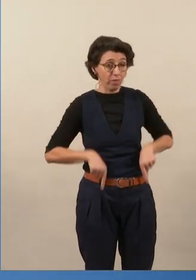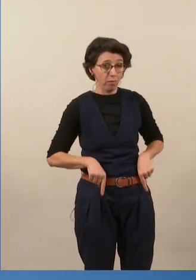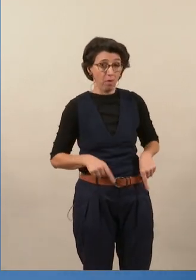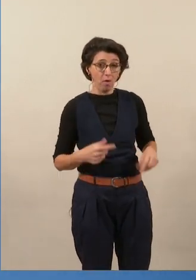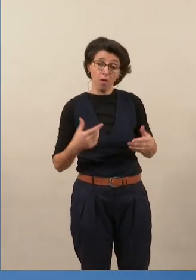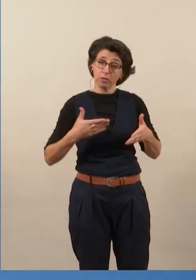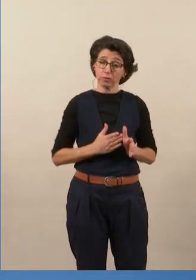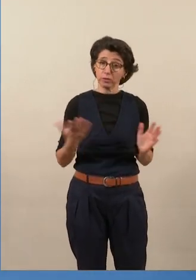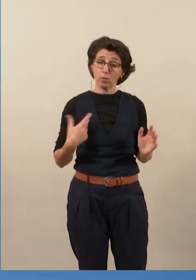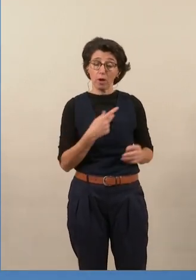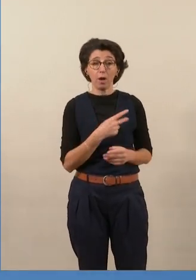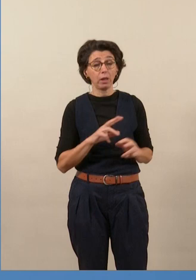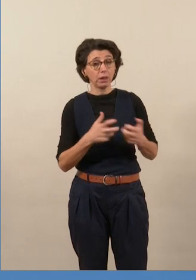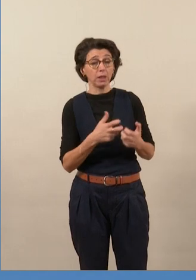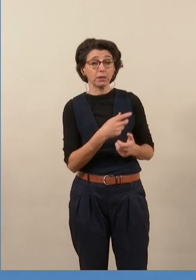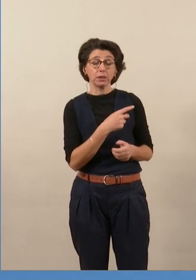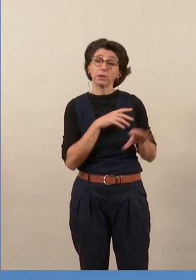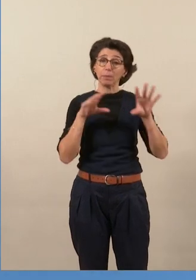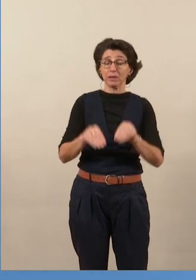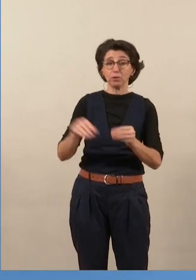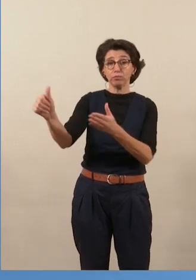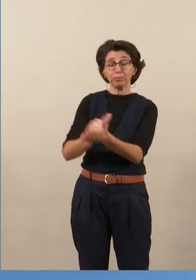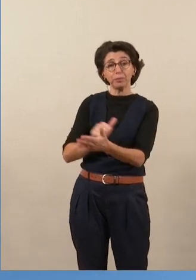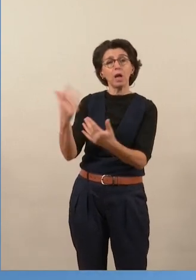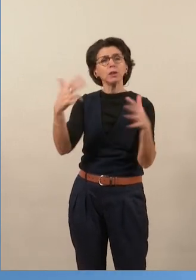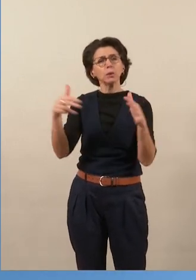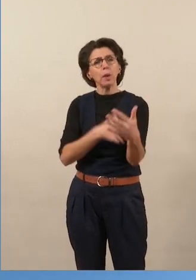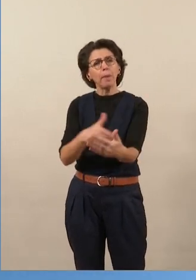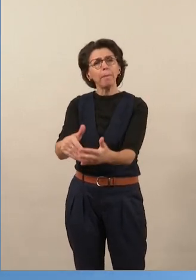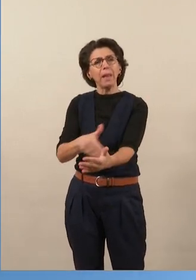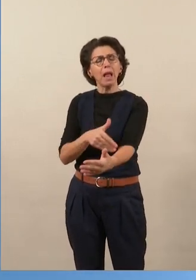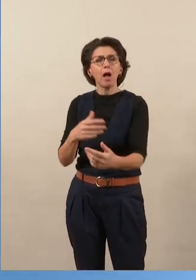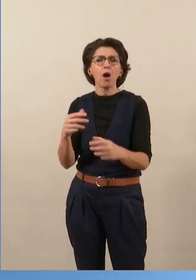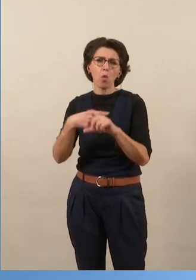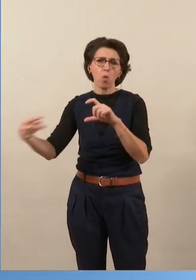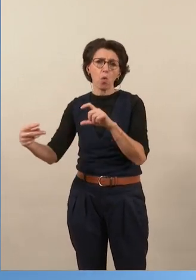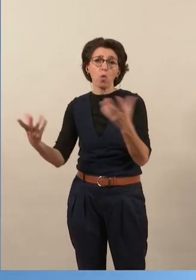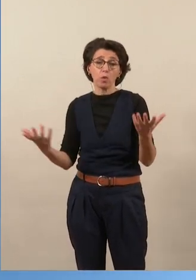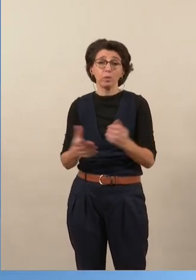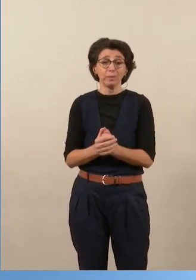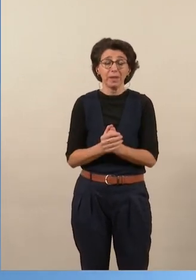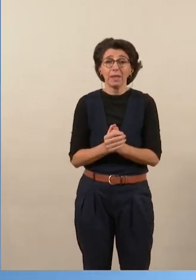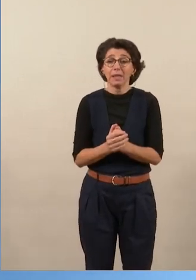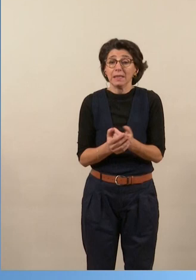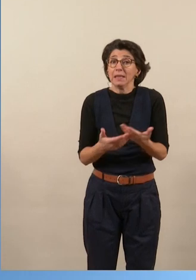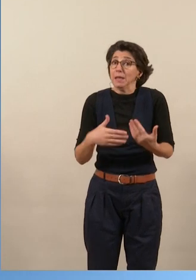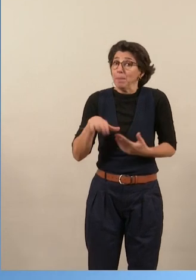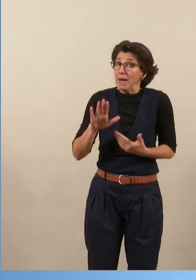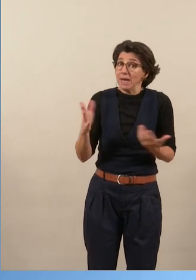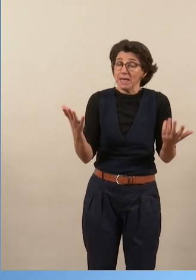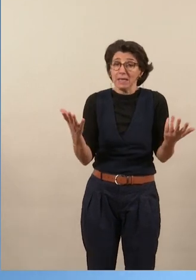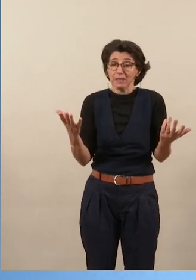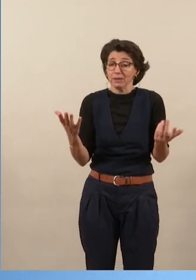la taxe d'habitation 18 milliards d'euros dont 8 milliards pour les 20 % des Français les plus riches mais ce ce choix